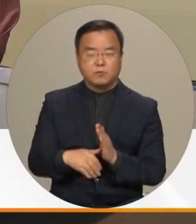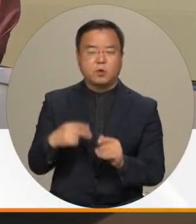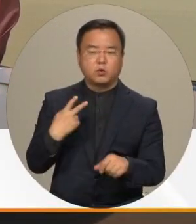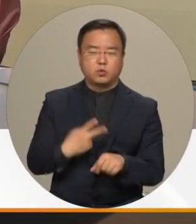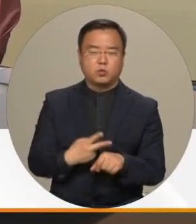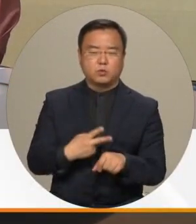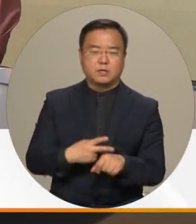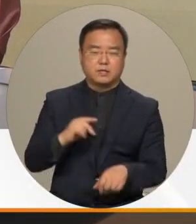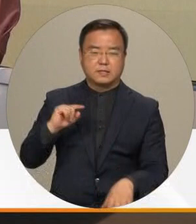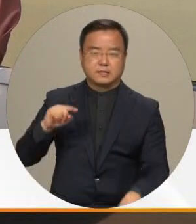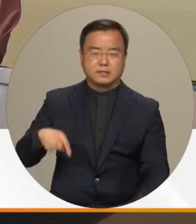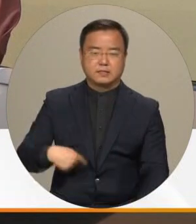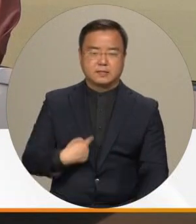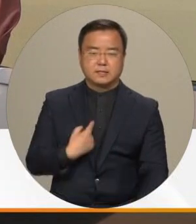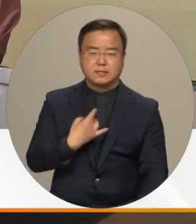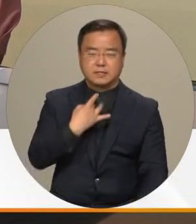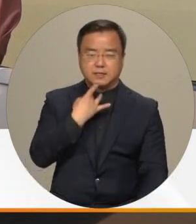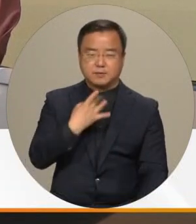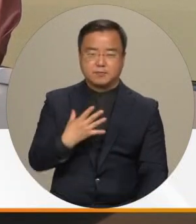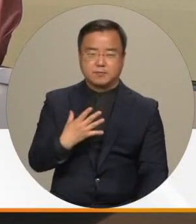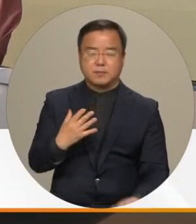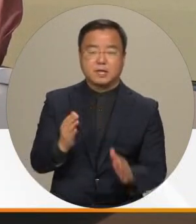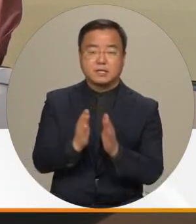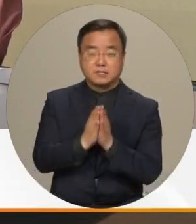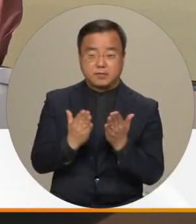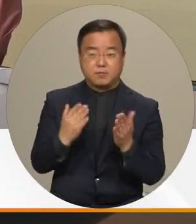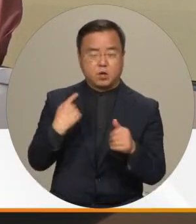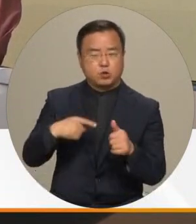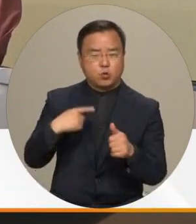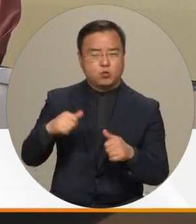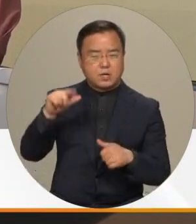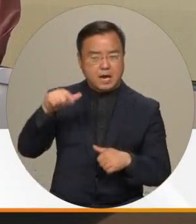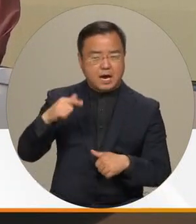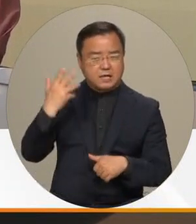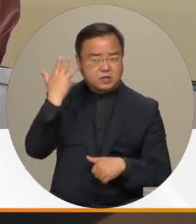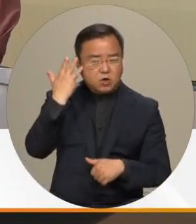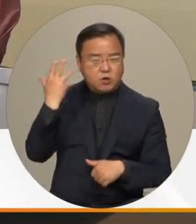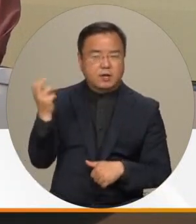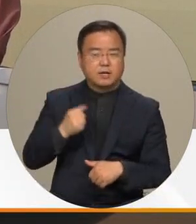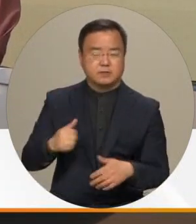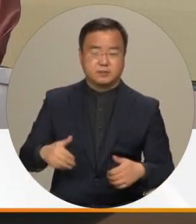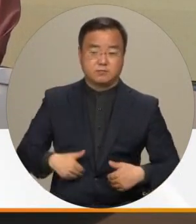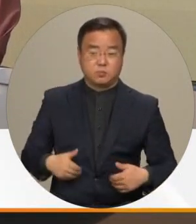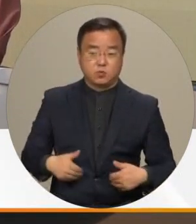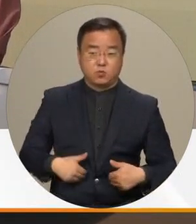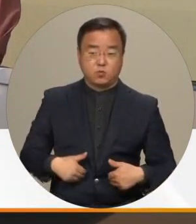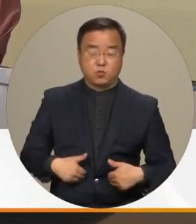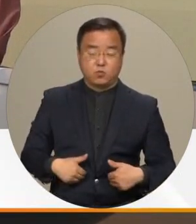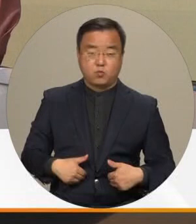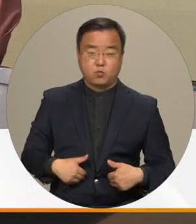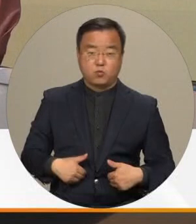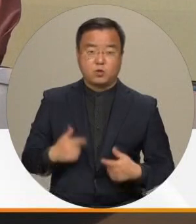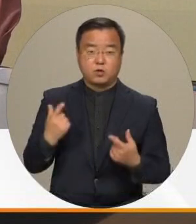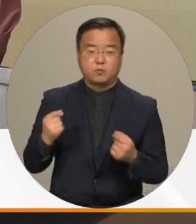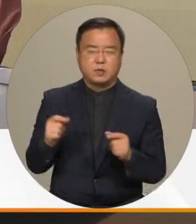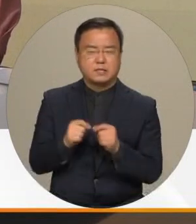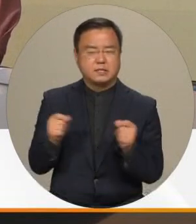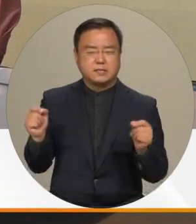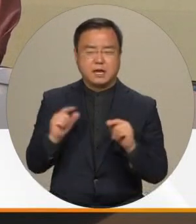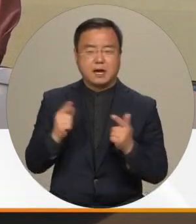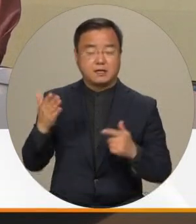자신만의 교과서 교육학이 있어야 된다고 생각해서 저도 그렇게 오래되진